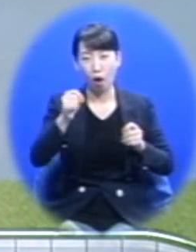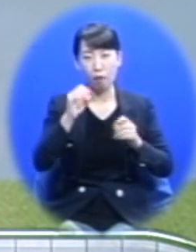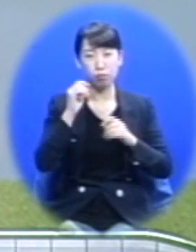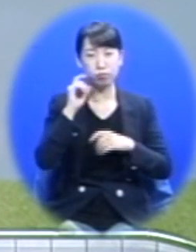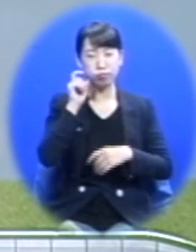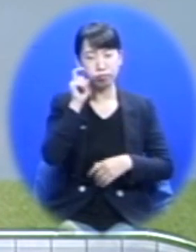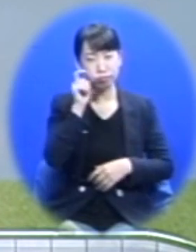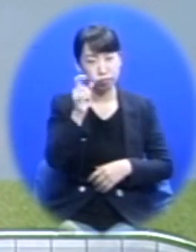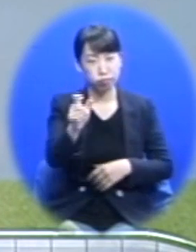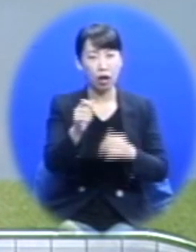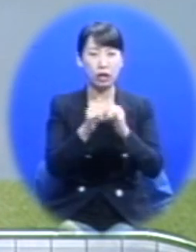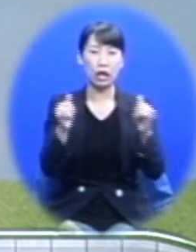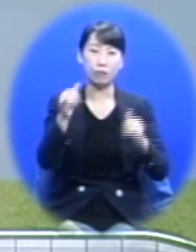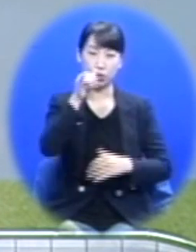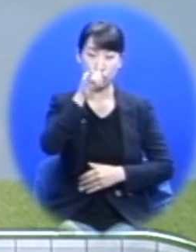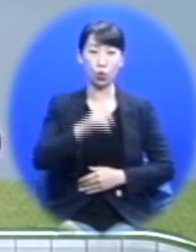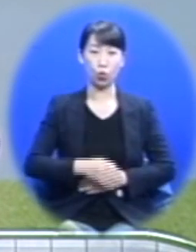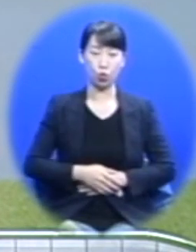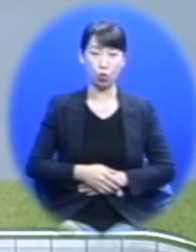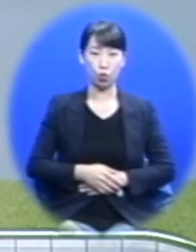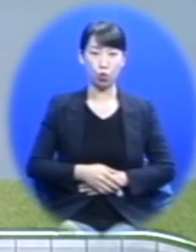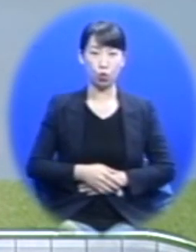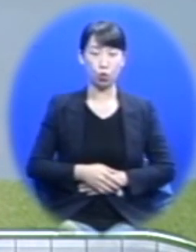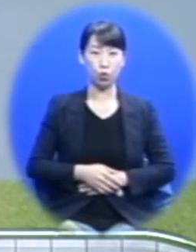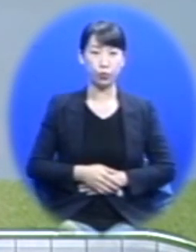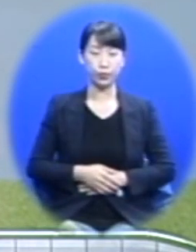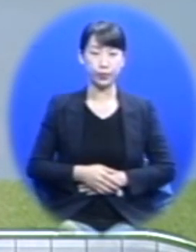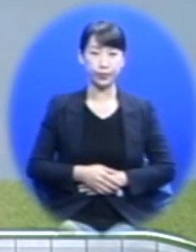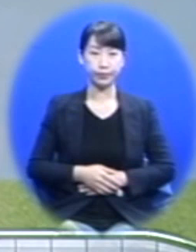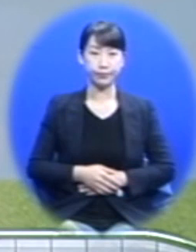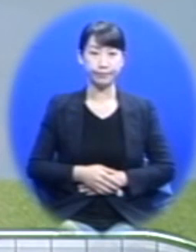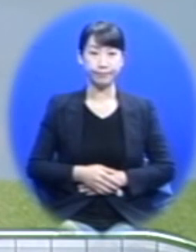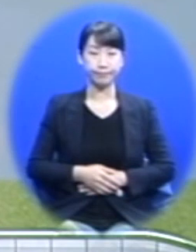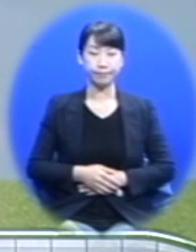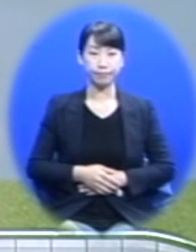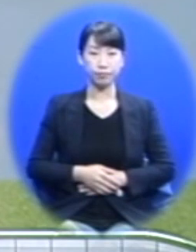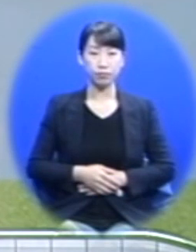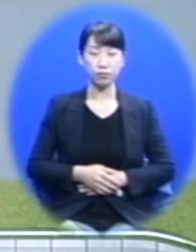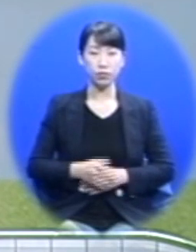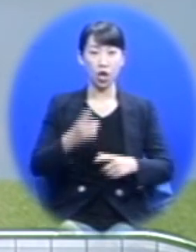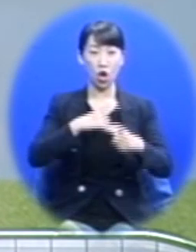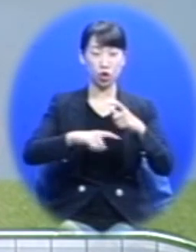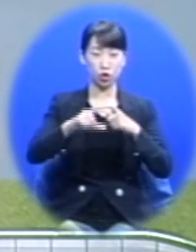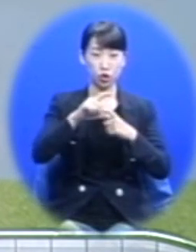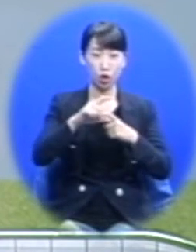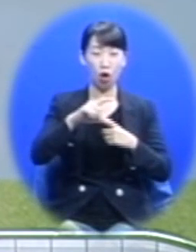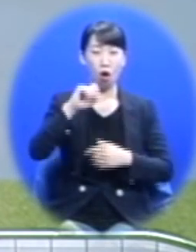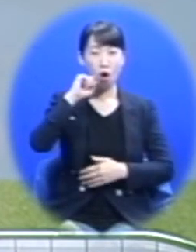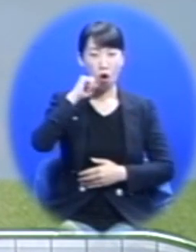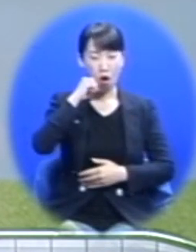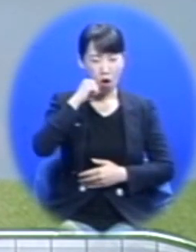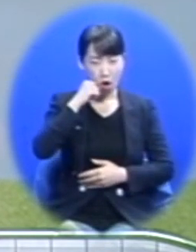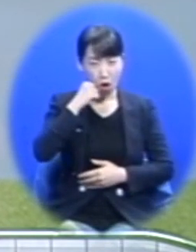봅니다. 실제로 그 어려움만 아니었어요. 훨씬 더 깊고 오랜 고통을